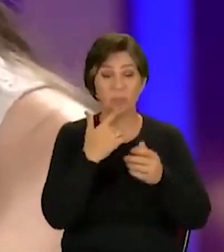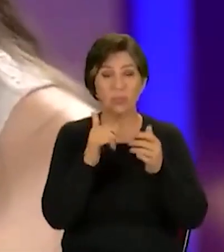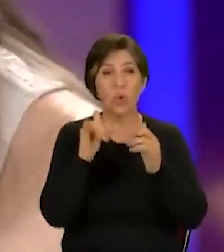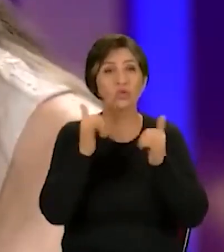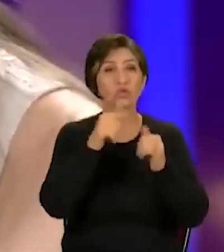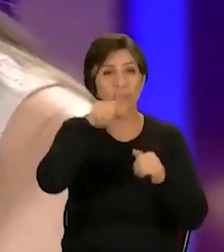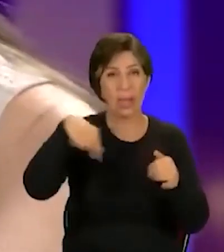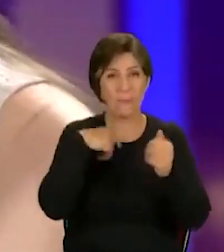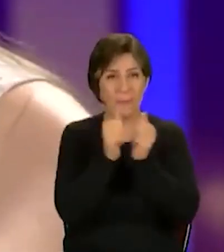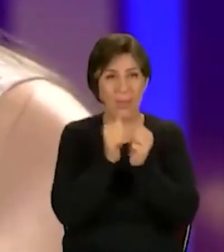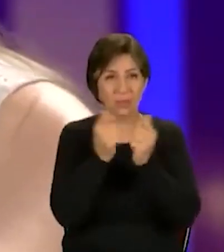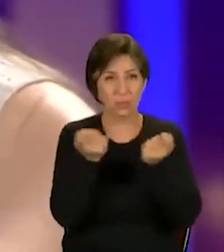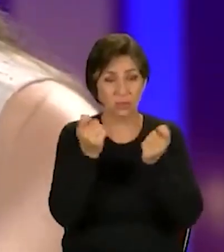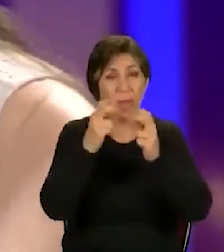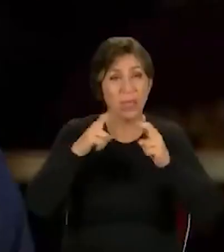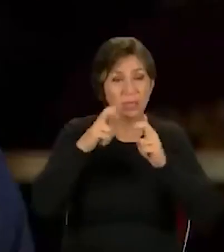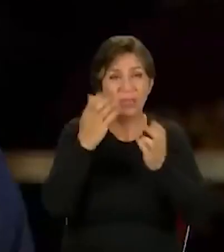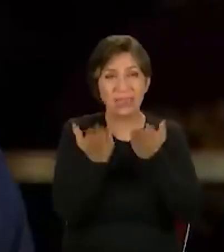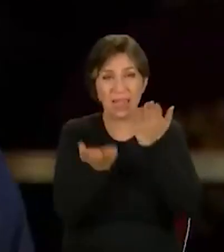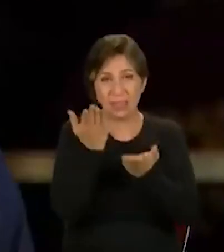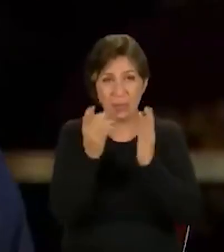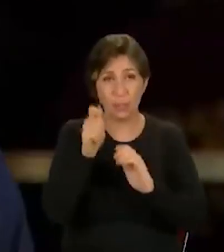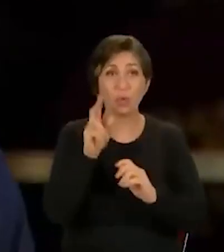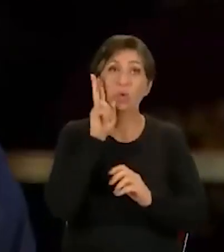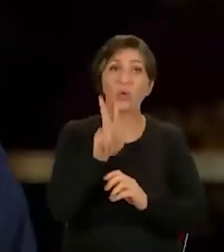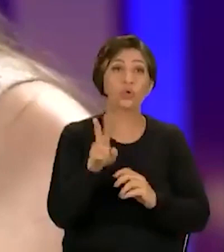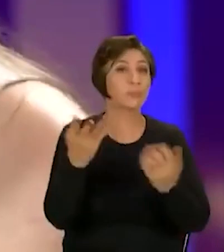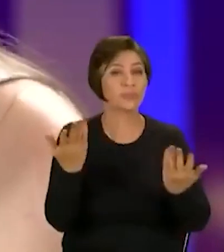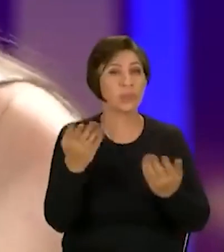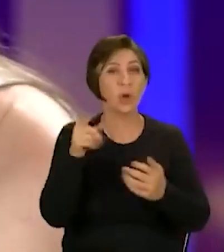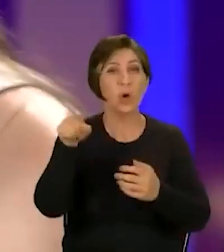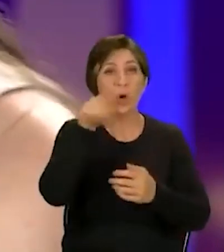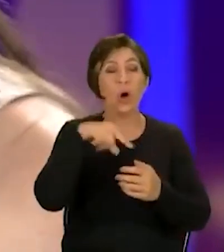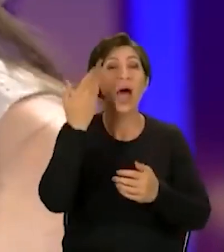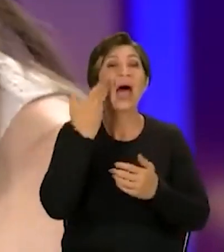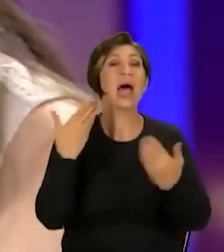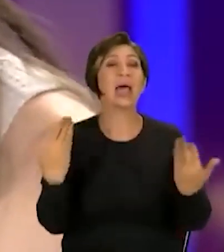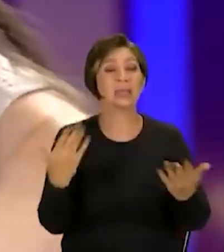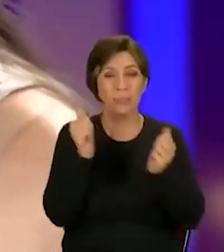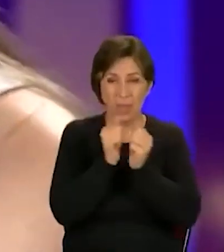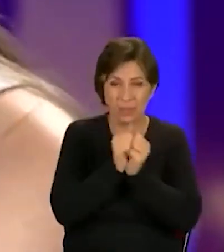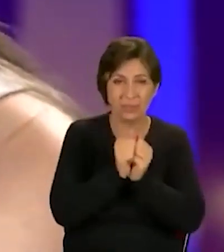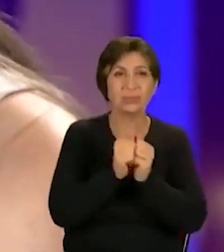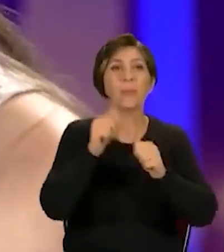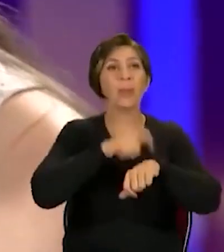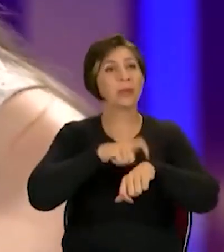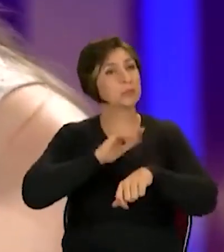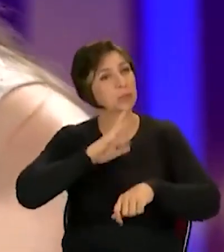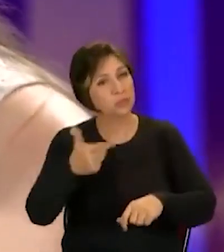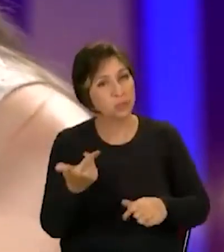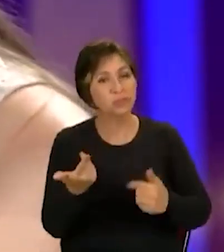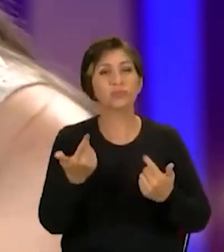oyuncularla çalışıyorum. Analistlik yapıyorum ve gördüğüm şey şu: o hayranlarla da içeceğiz, beraber vakit de